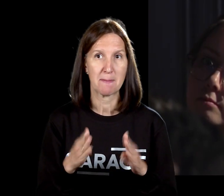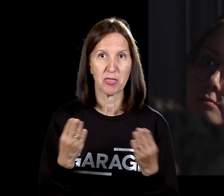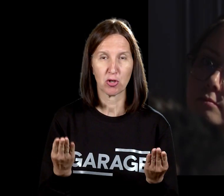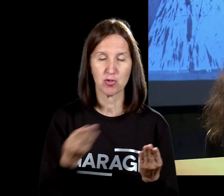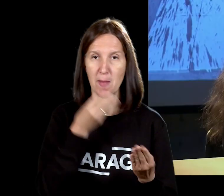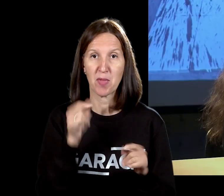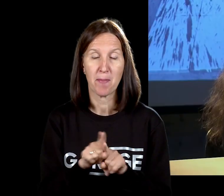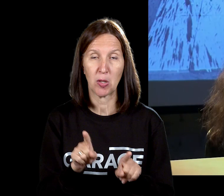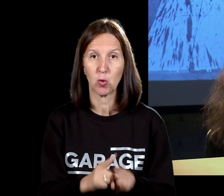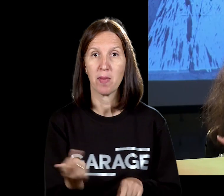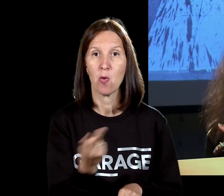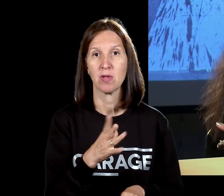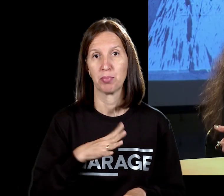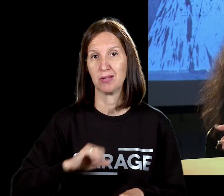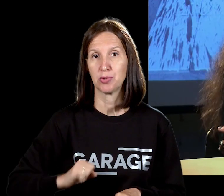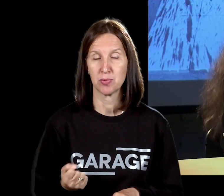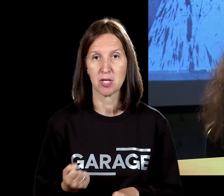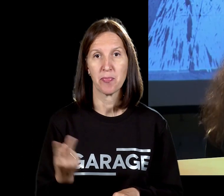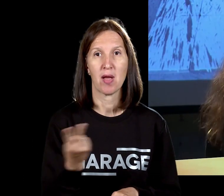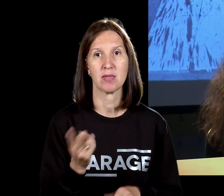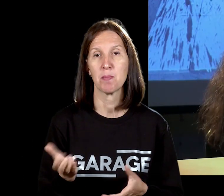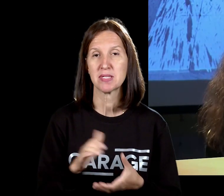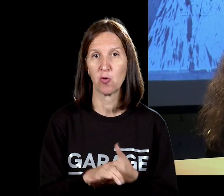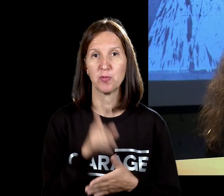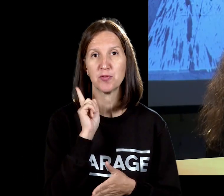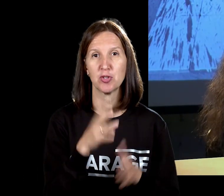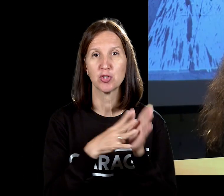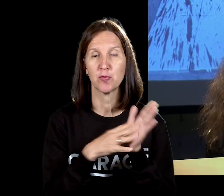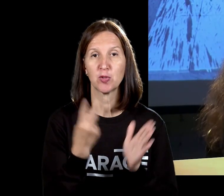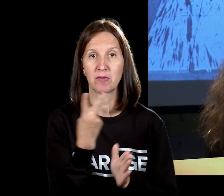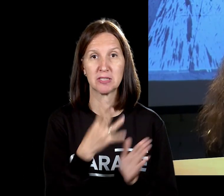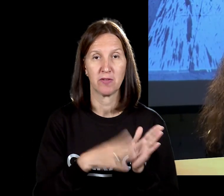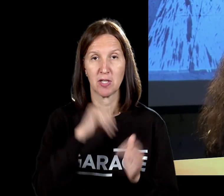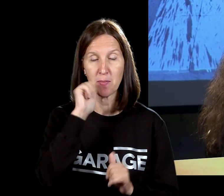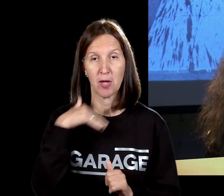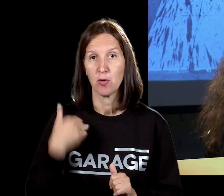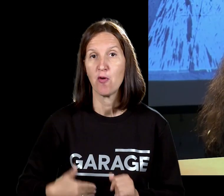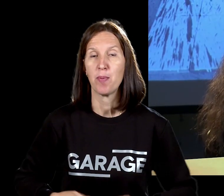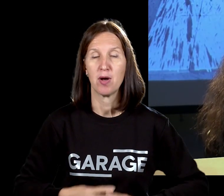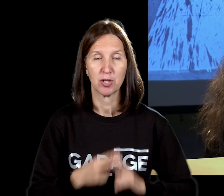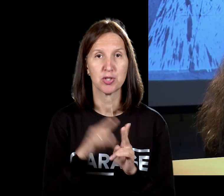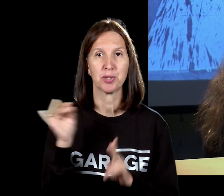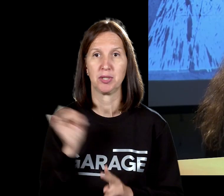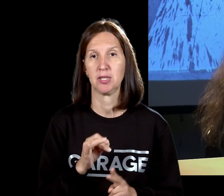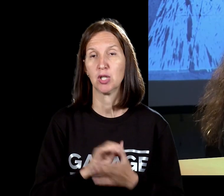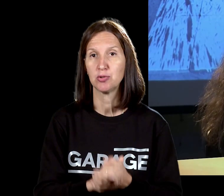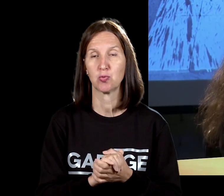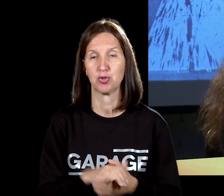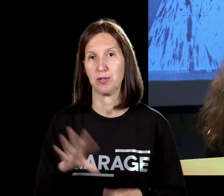были друзьями, они познакомились в 1929 году в Париже, дружили всю жизнь, находили как